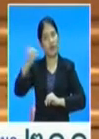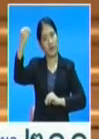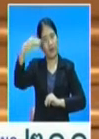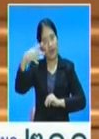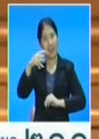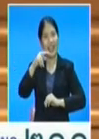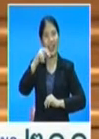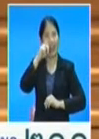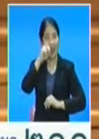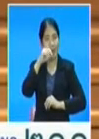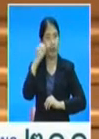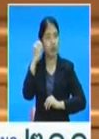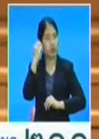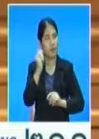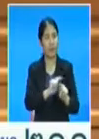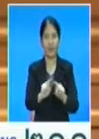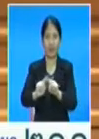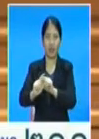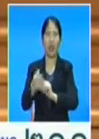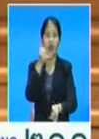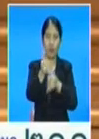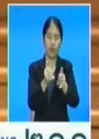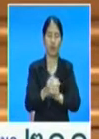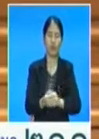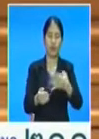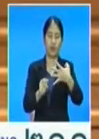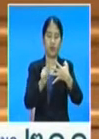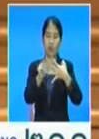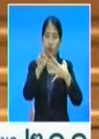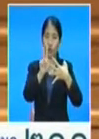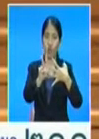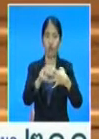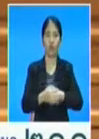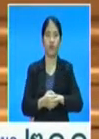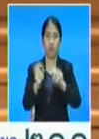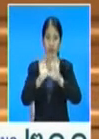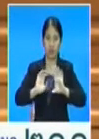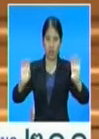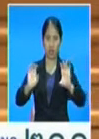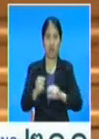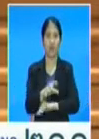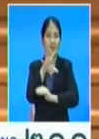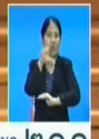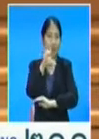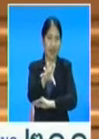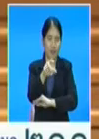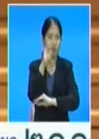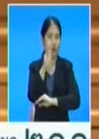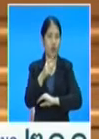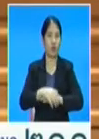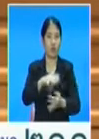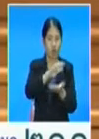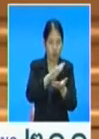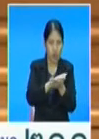ท์นะครับเรื่องที่2ครับส่วนราชการต้องไฟบังคับเลยครับโรงเรียนนี้ไม่ยอมปลูกต้นไม้เล